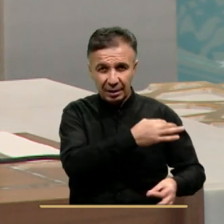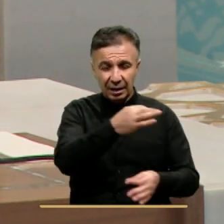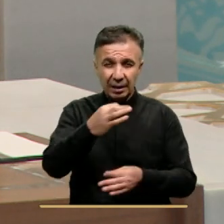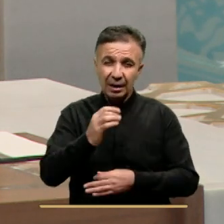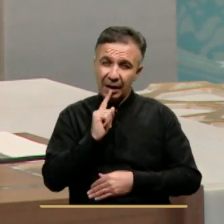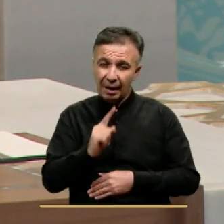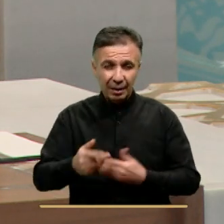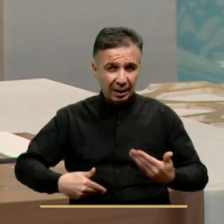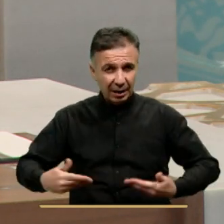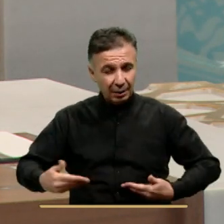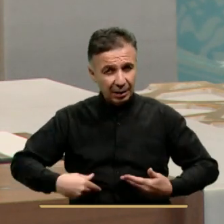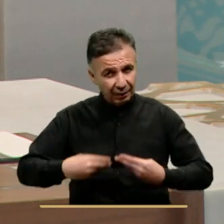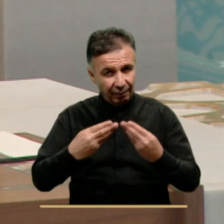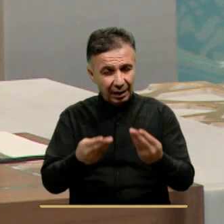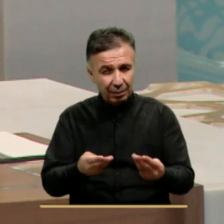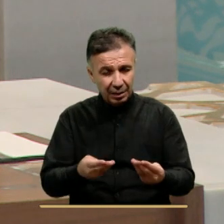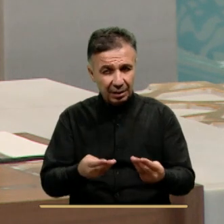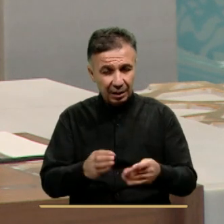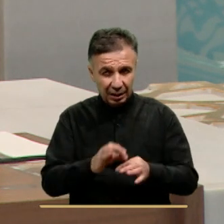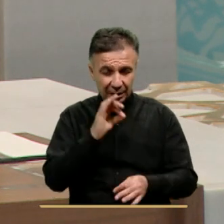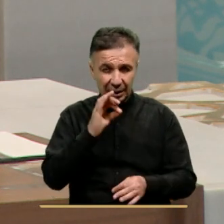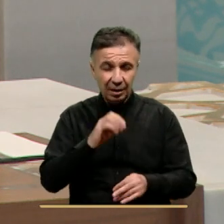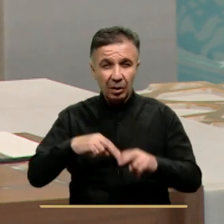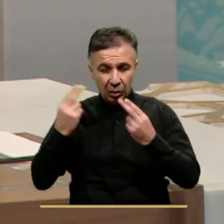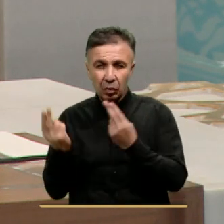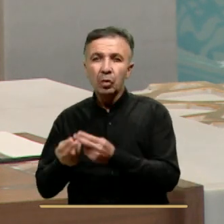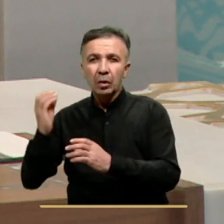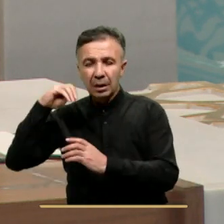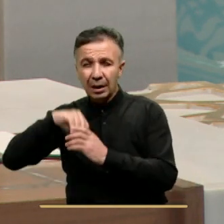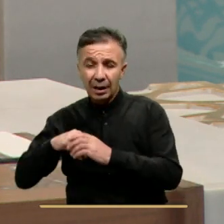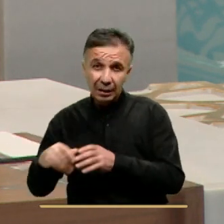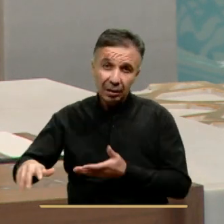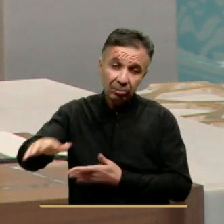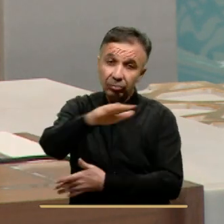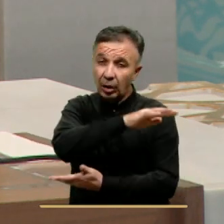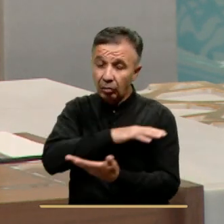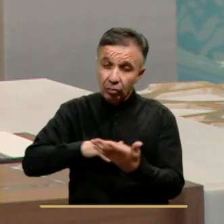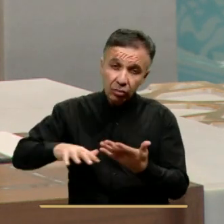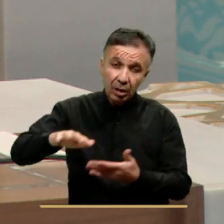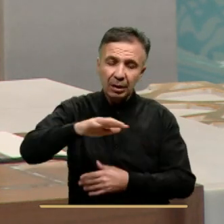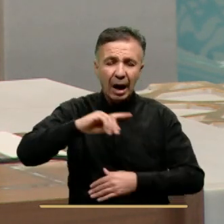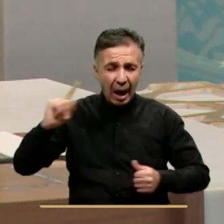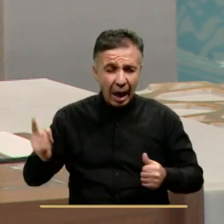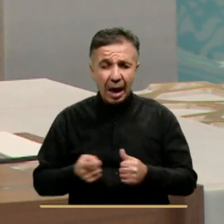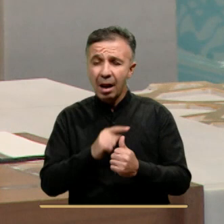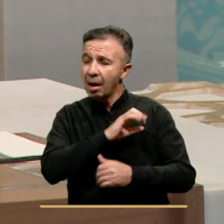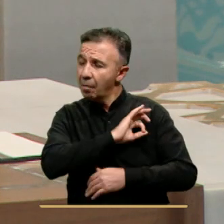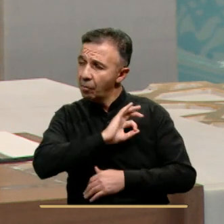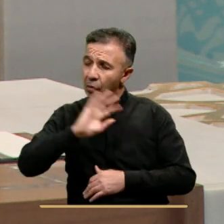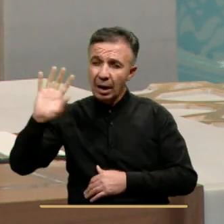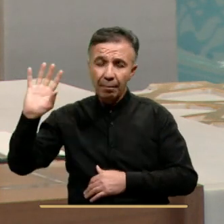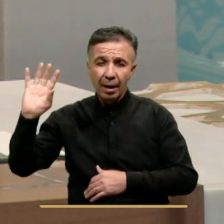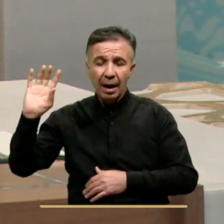Aslında insanın kainatta evrende dünyada en Mükerrem en mükemmel ve en